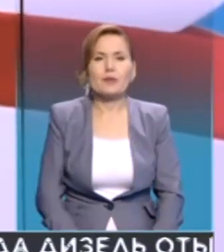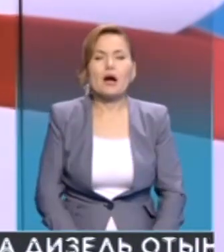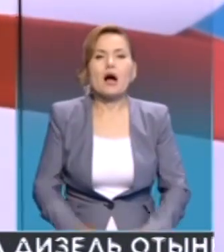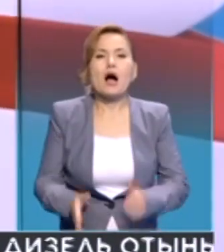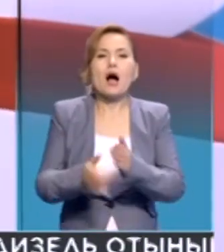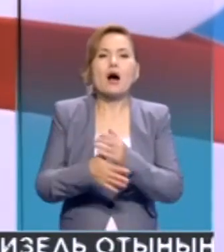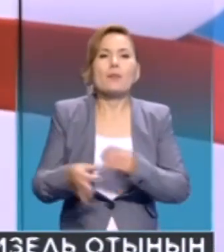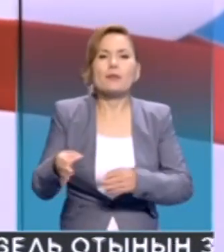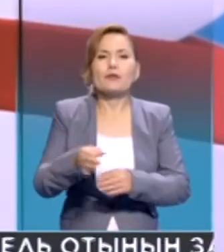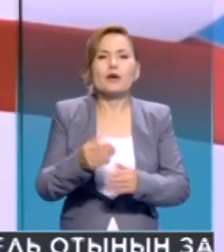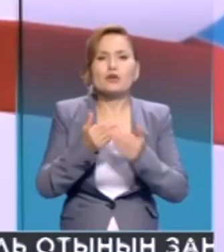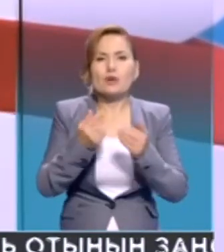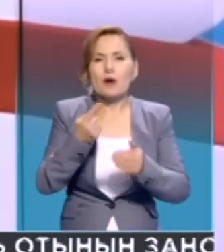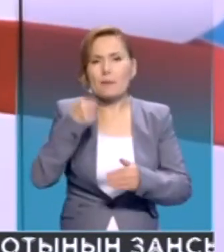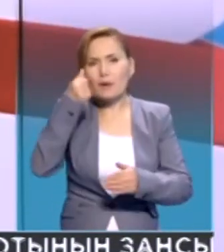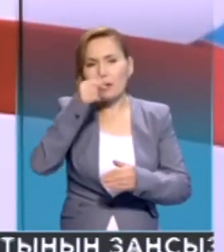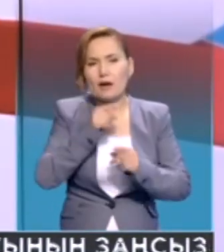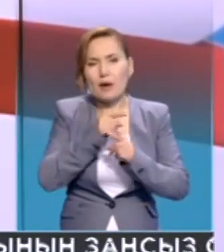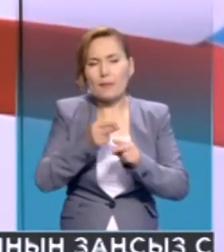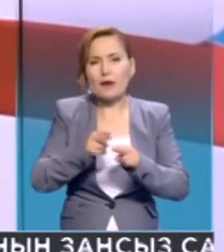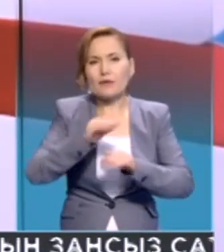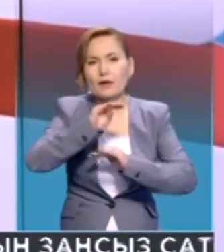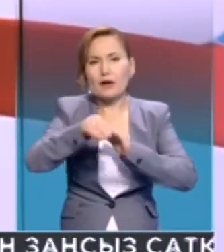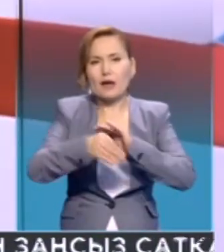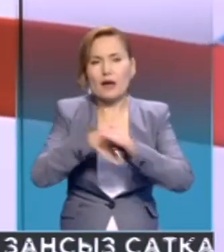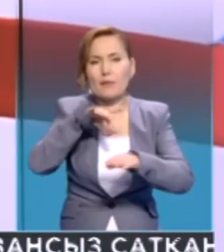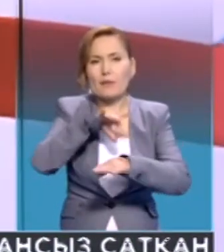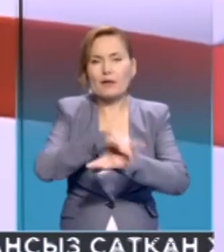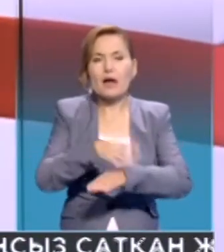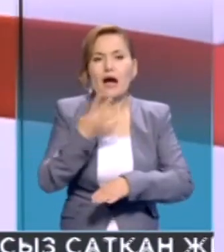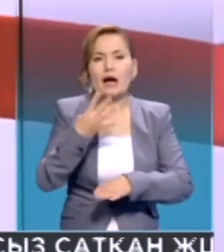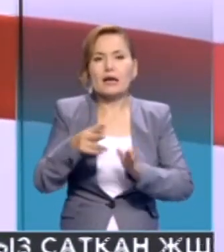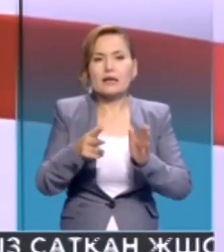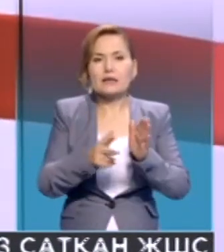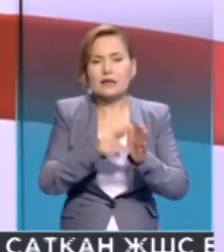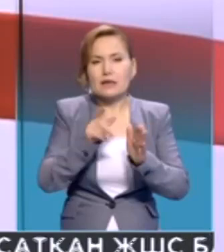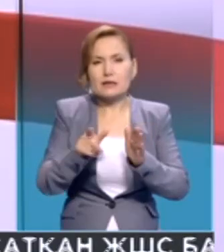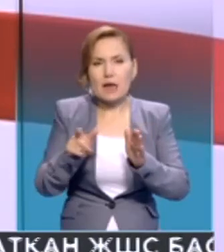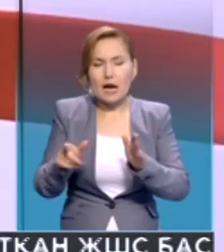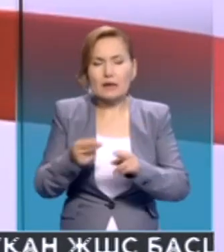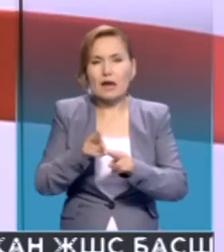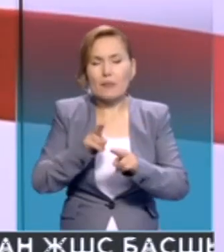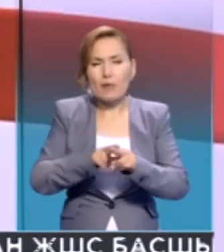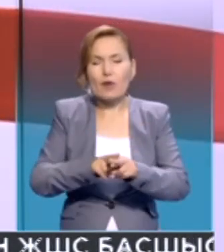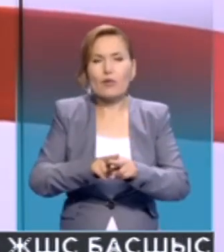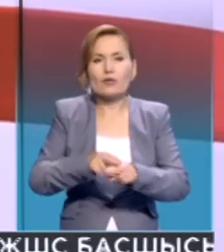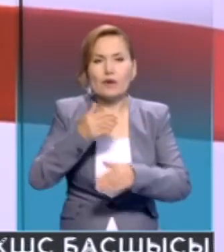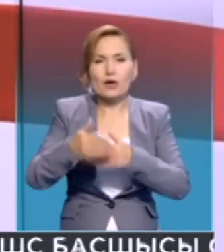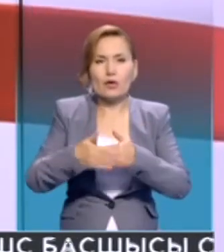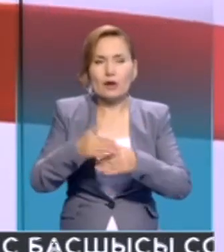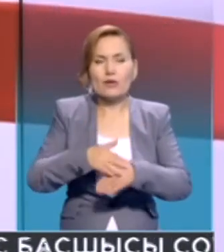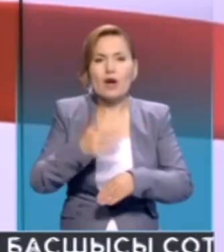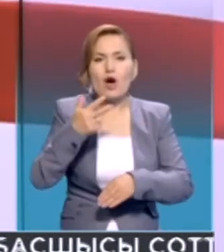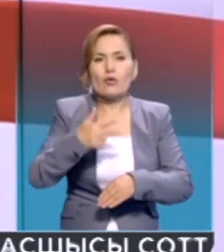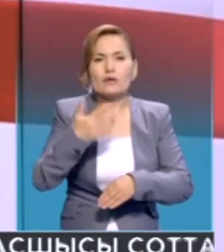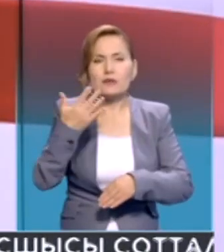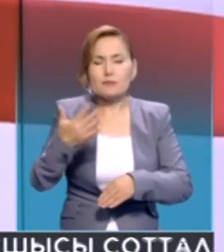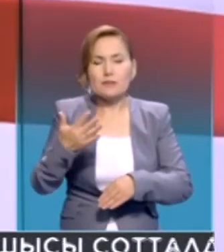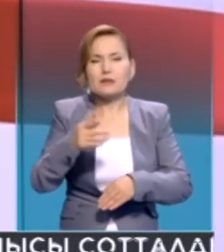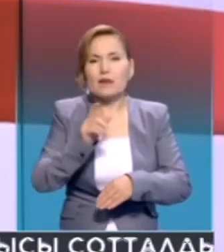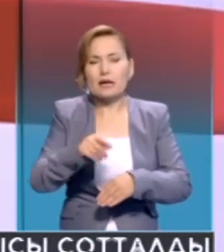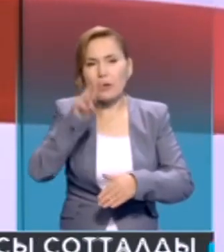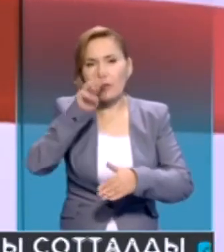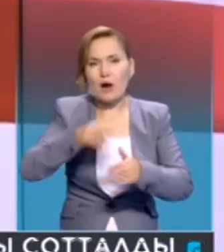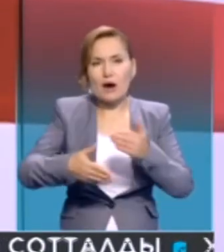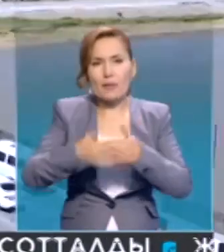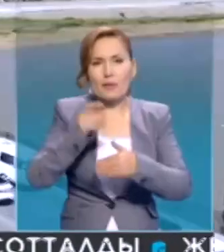Атырау облысында соңғы 1,5 жылда жемқорлық әрекетке барған 48 адамның 8-і ғана қамалды, ал 35-і тек айыппұлмен құтылған.